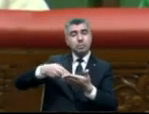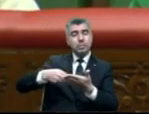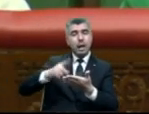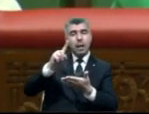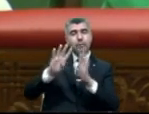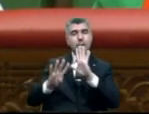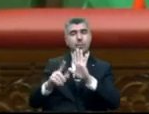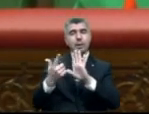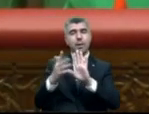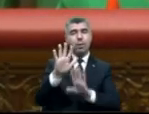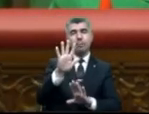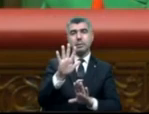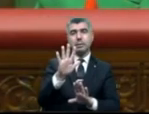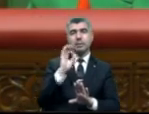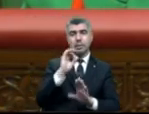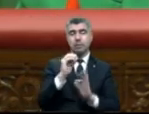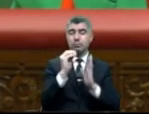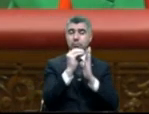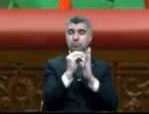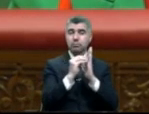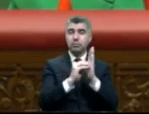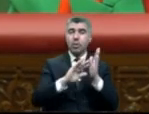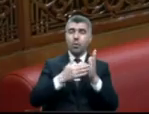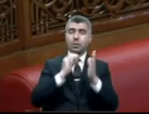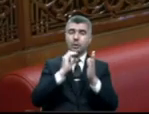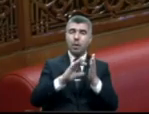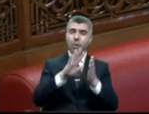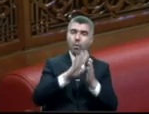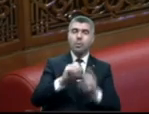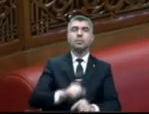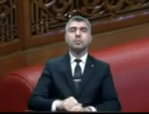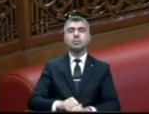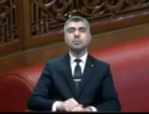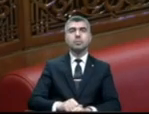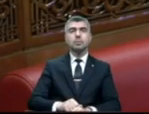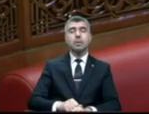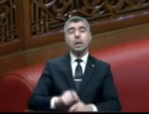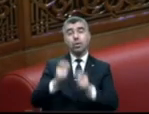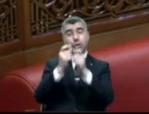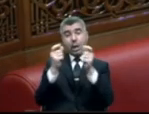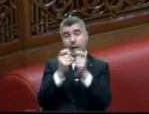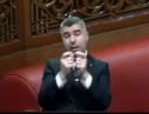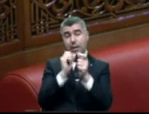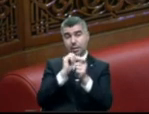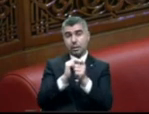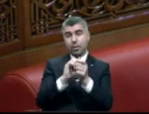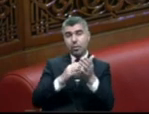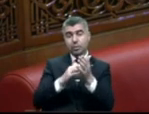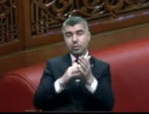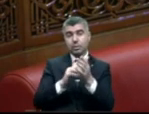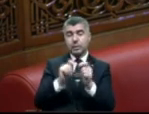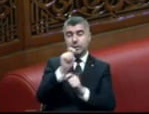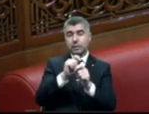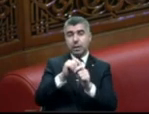16 يوز 1957، الذي لا زالت أحكامه تسري على القطاع العام. بالنسبة للقطاع الخاص فقد خصص المشرع في